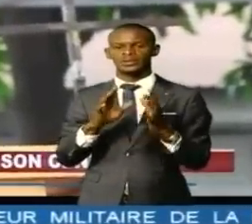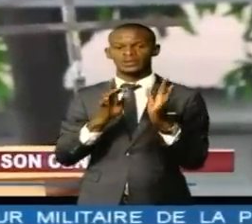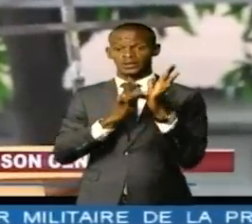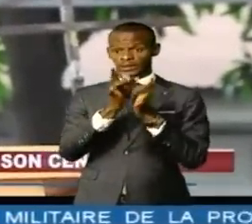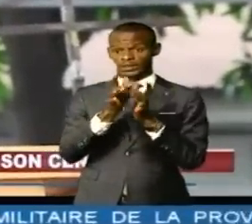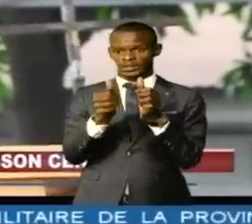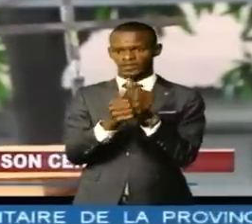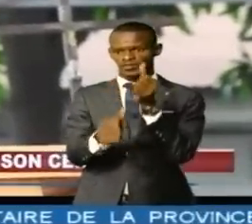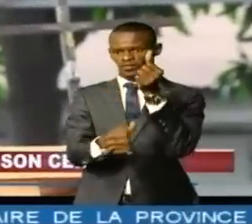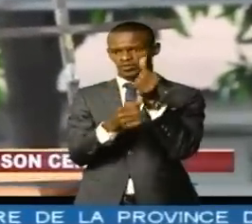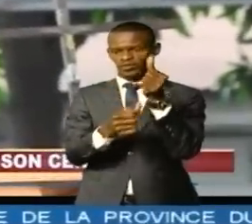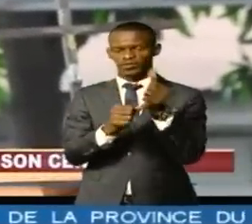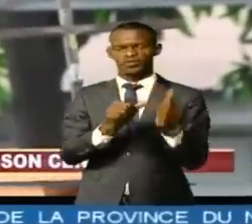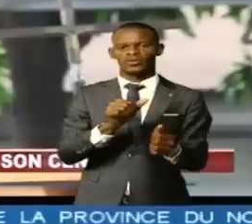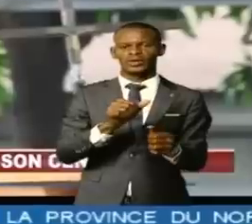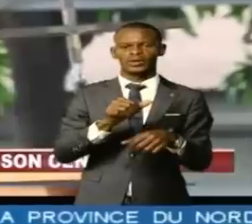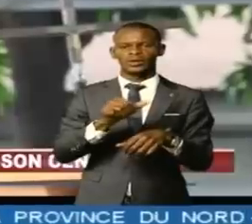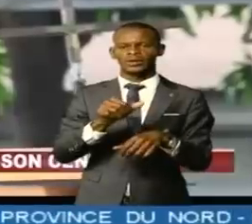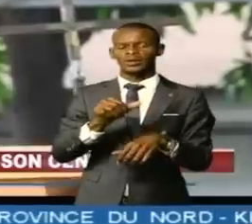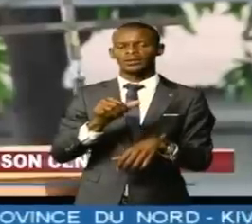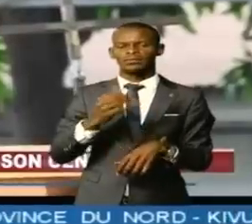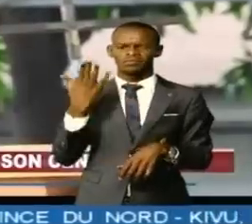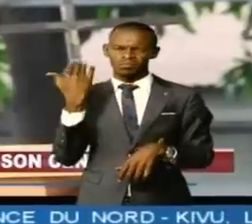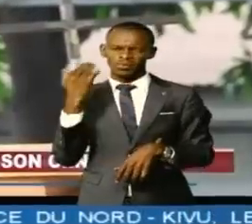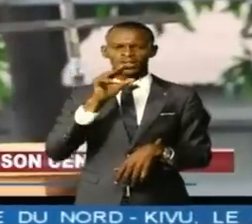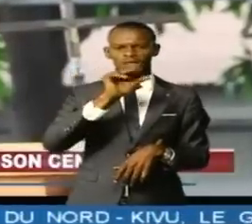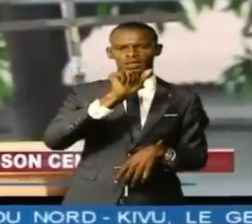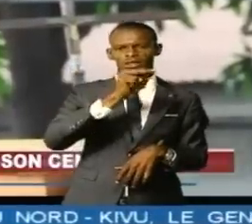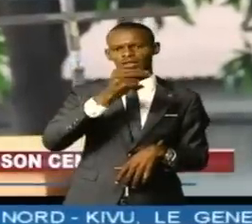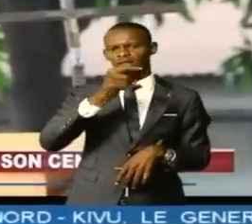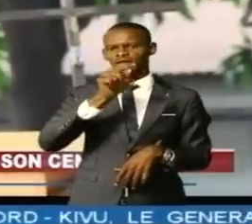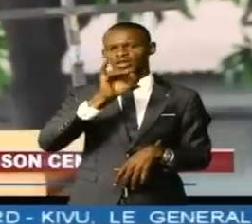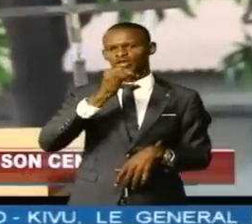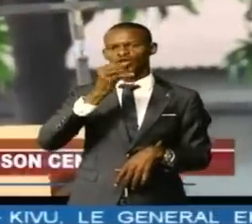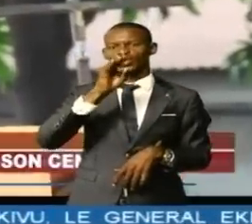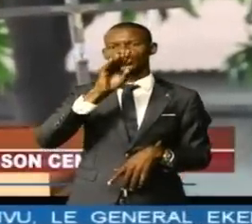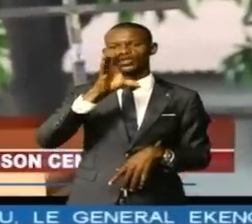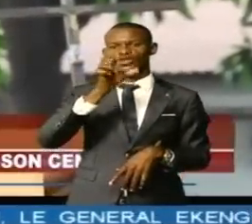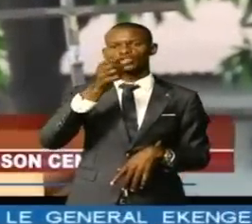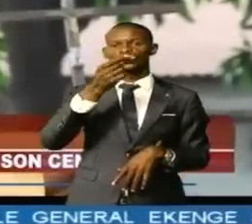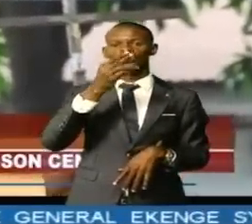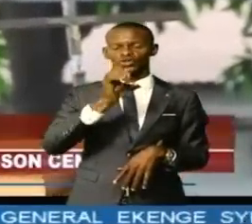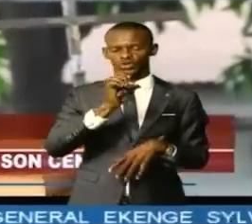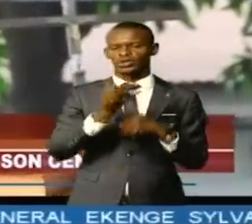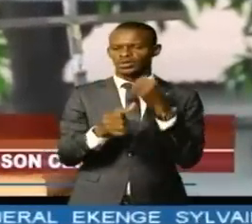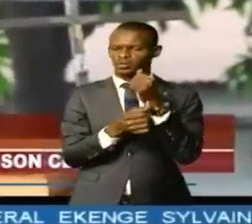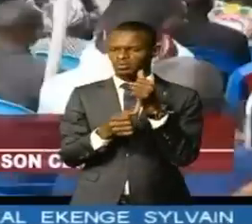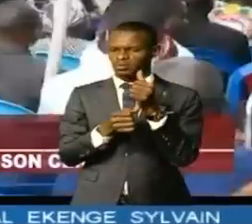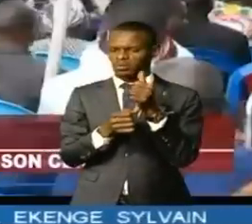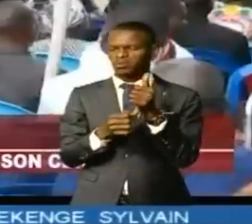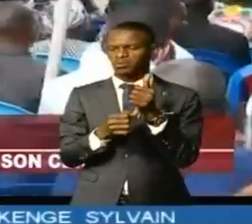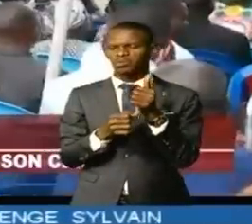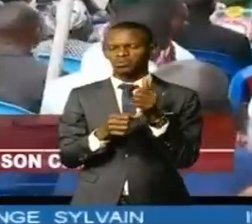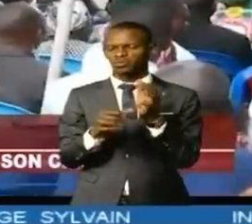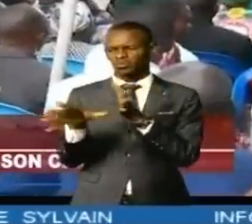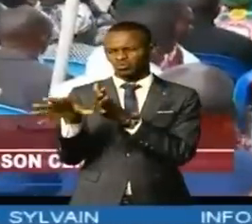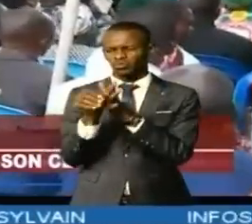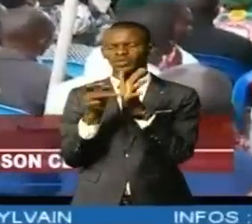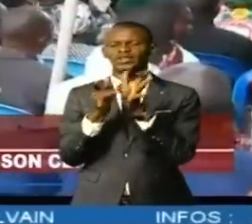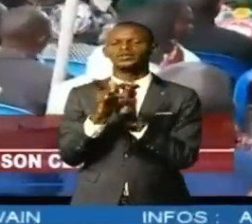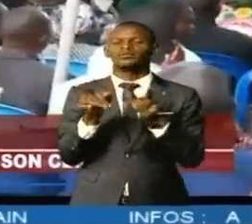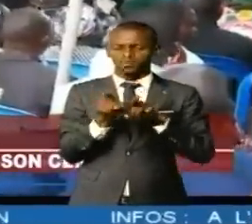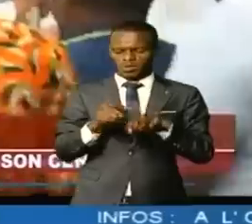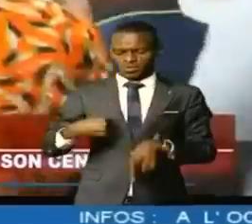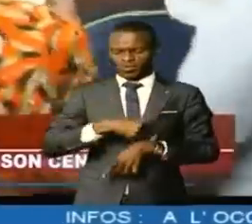2000 ans. Bayuda Nandila Yakulandansi Kunabor. Signalons que